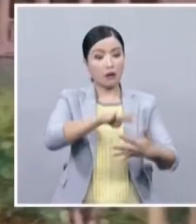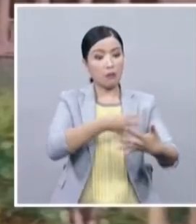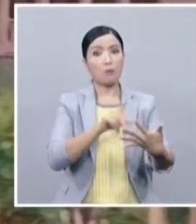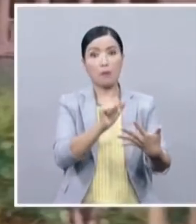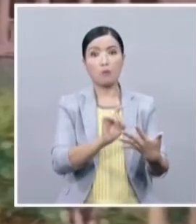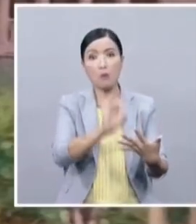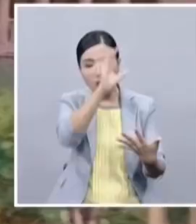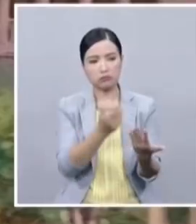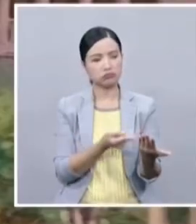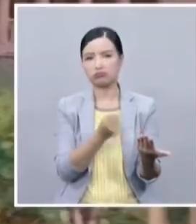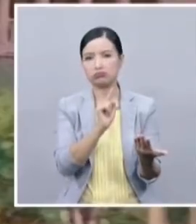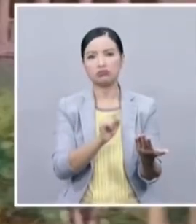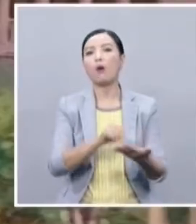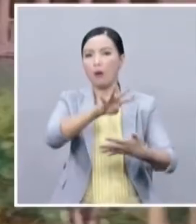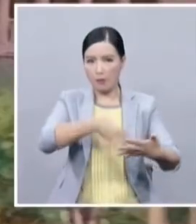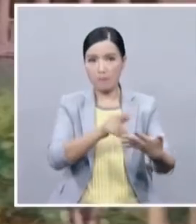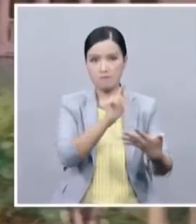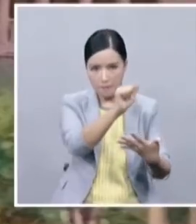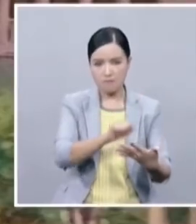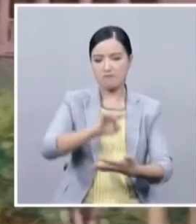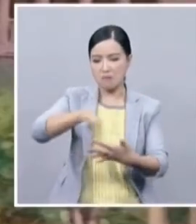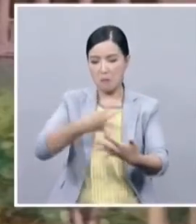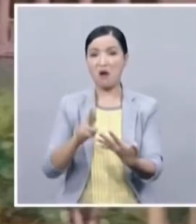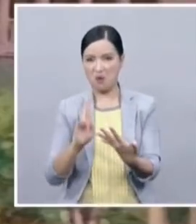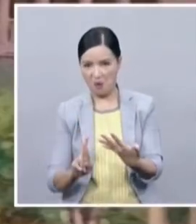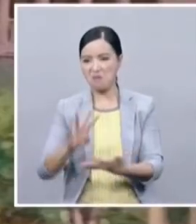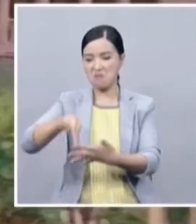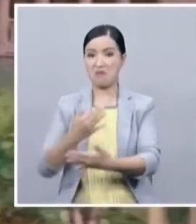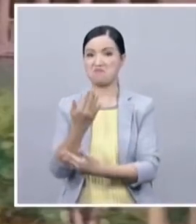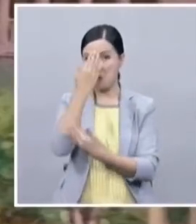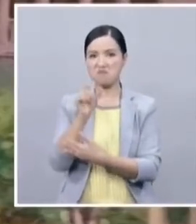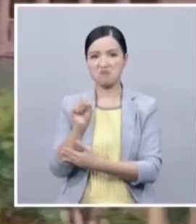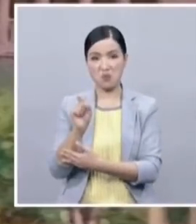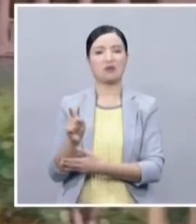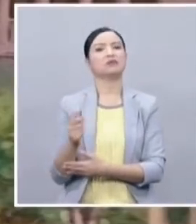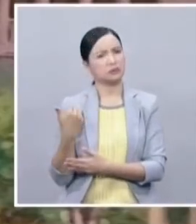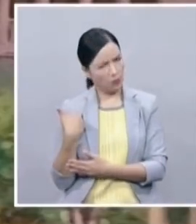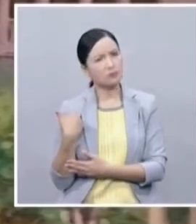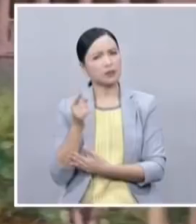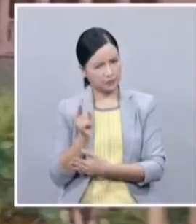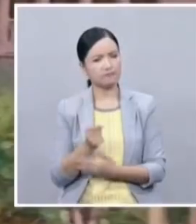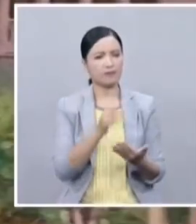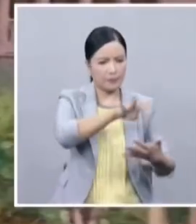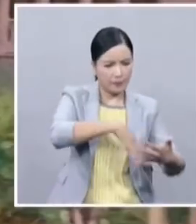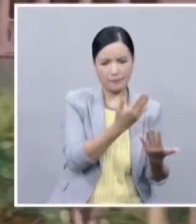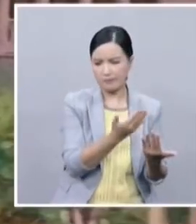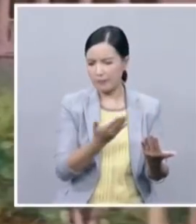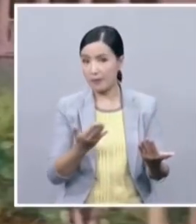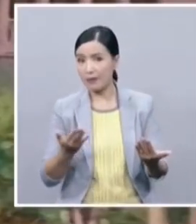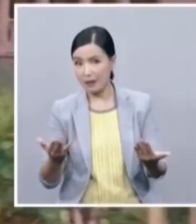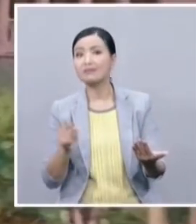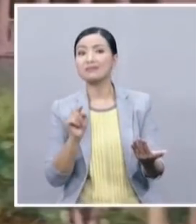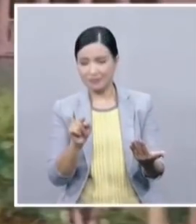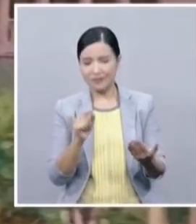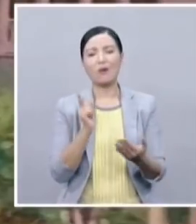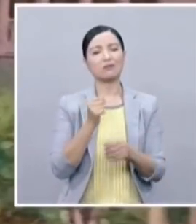มันไม่ได้แผนหลักแผนรองนะแผนประจันเทศนะมันต้องมีอีกหลายแผนนะครับซึ่งที่ผ่านมาก็ได้ทำลักษณะ